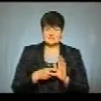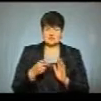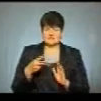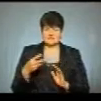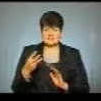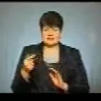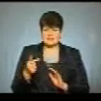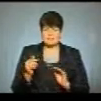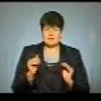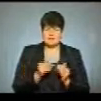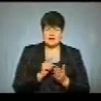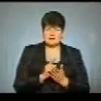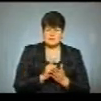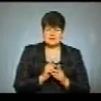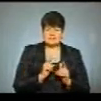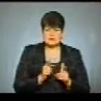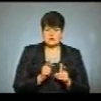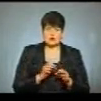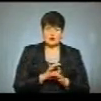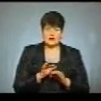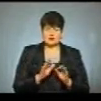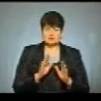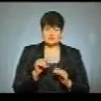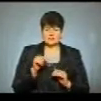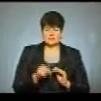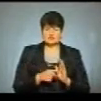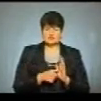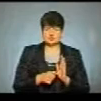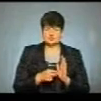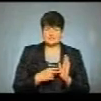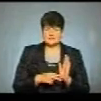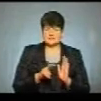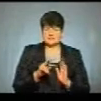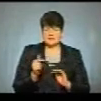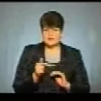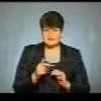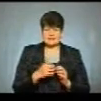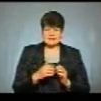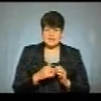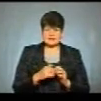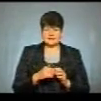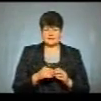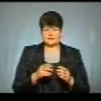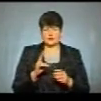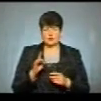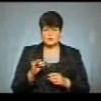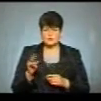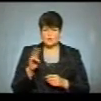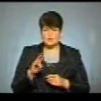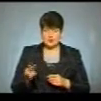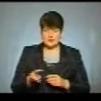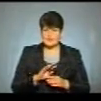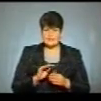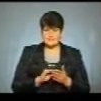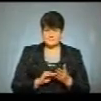гривень. Мінімальна пенсія, згідно з проєктом бюджету, становитиме 1672 гривні. Середній курс долара у самому кошторисі не